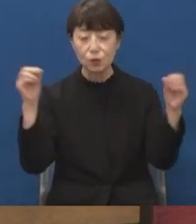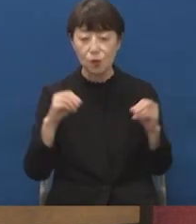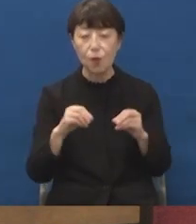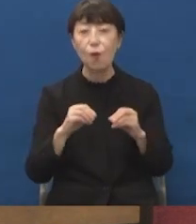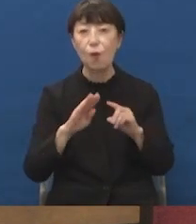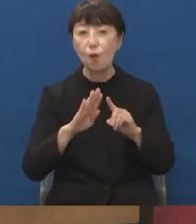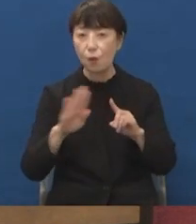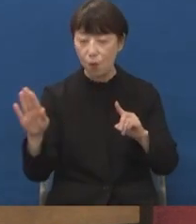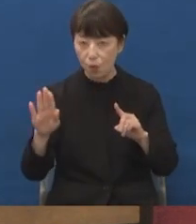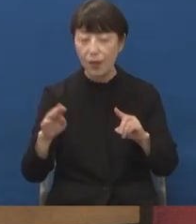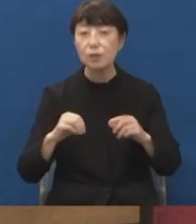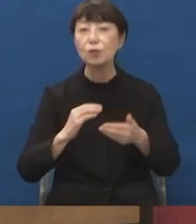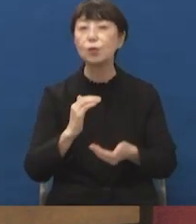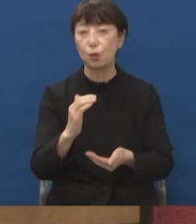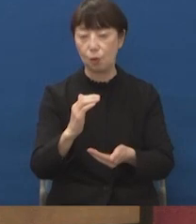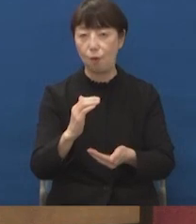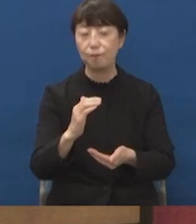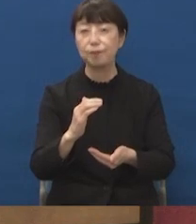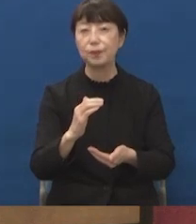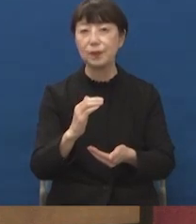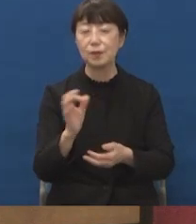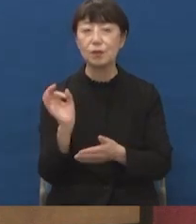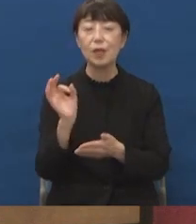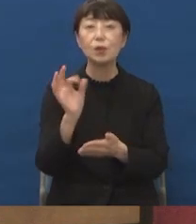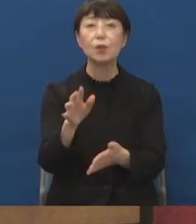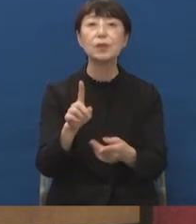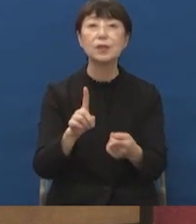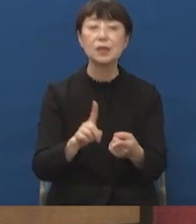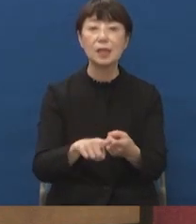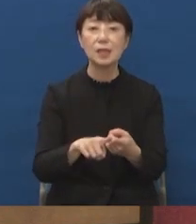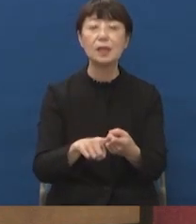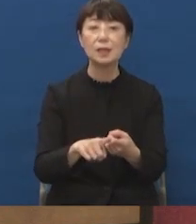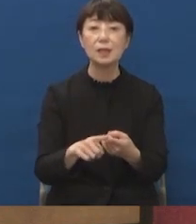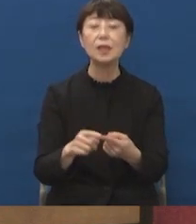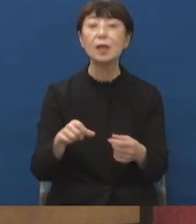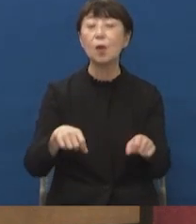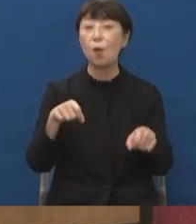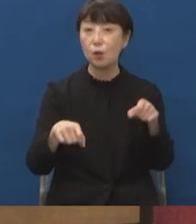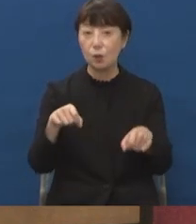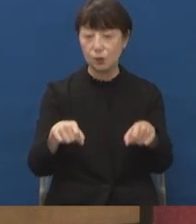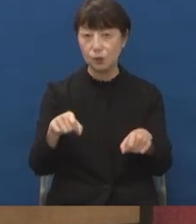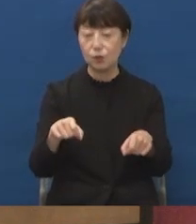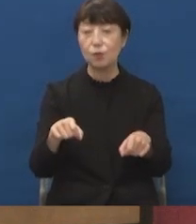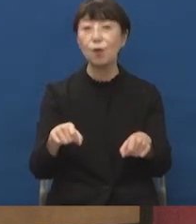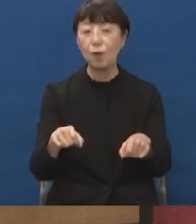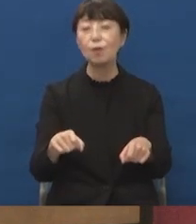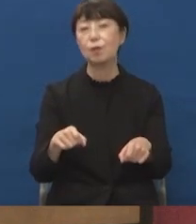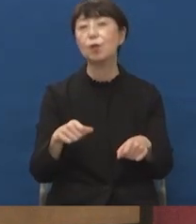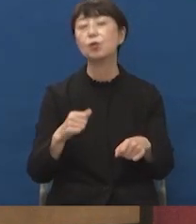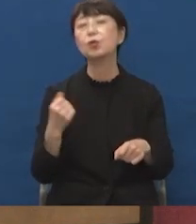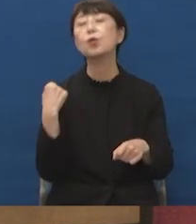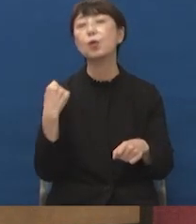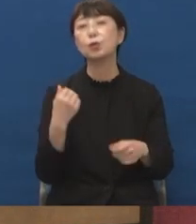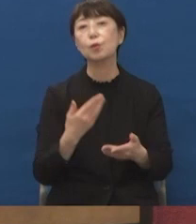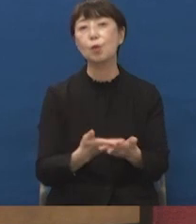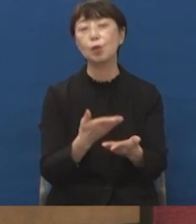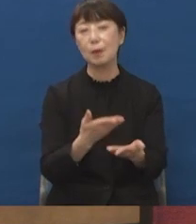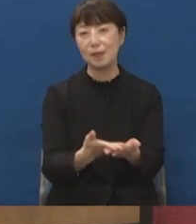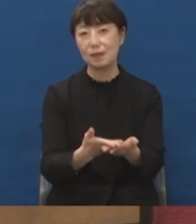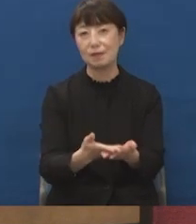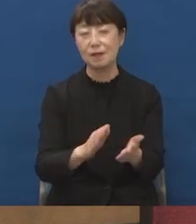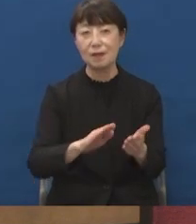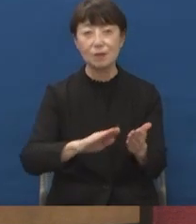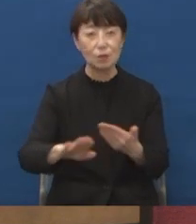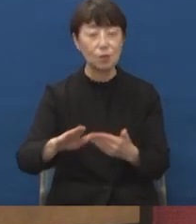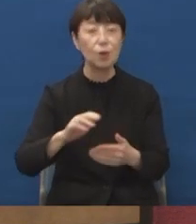ること、そして投資的経費を適切にコントロールすることを強く求めます。その他主な取り組み